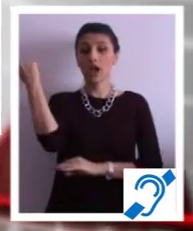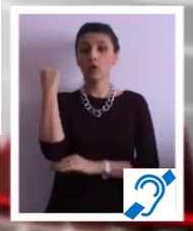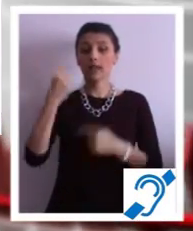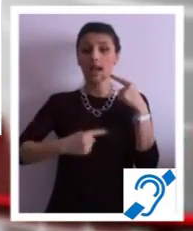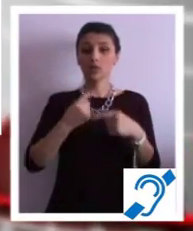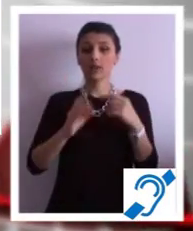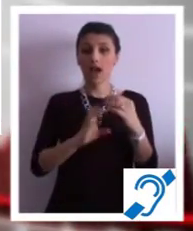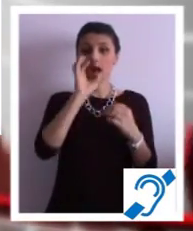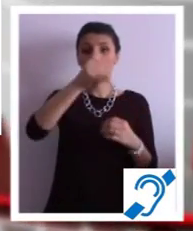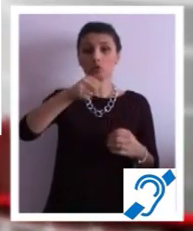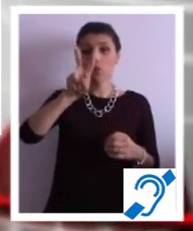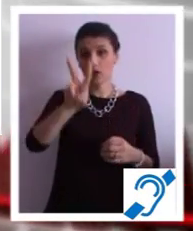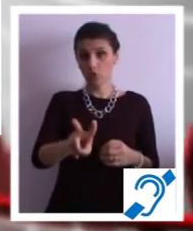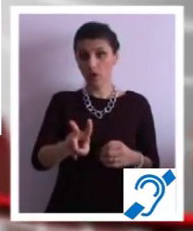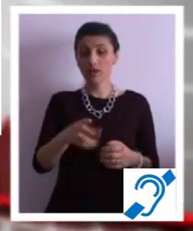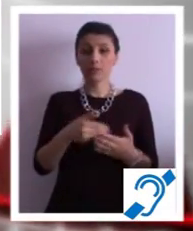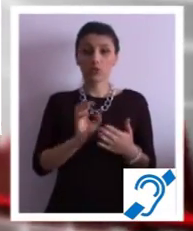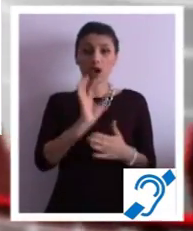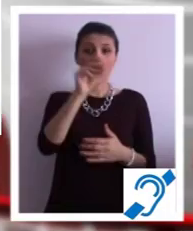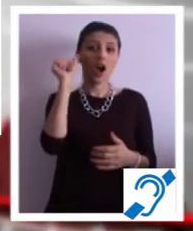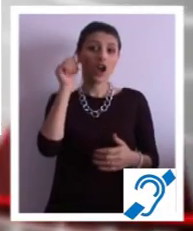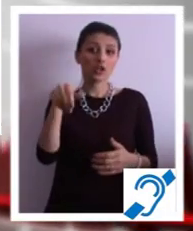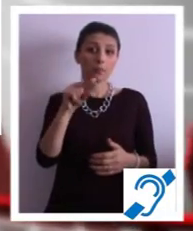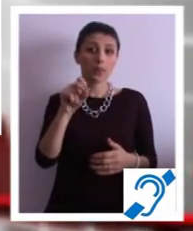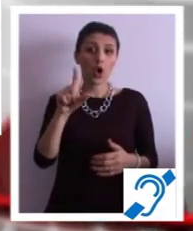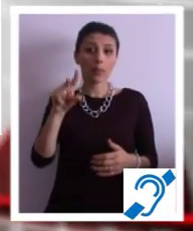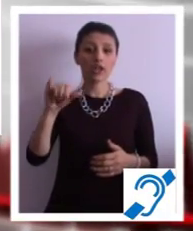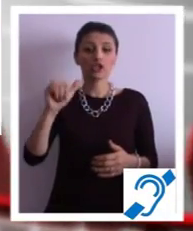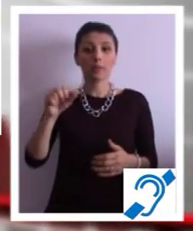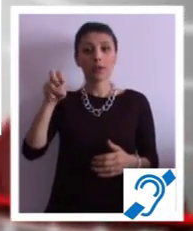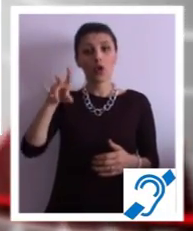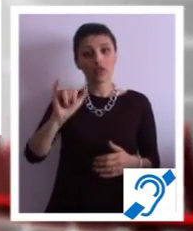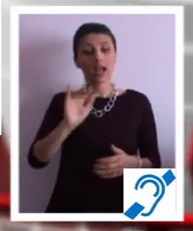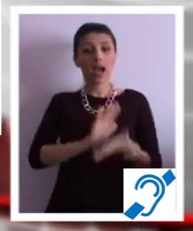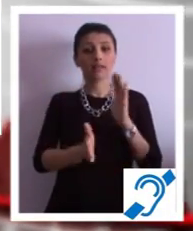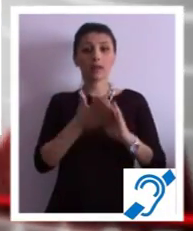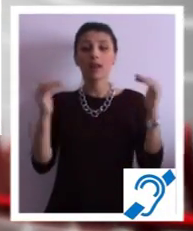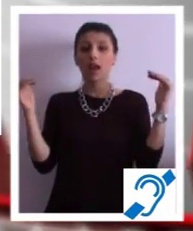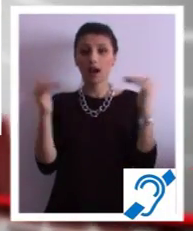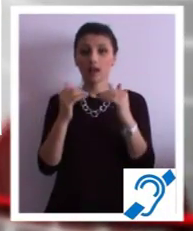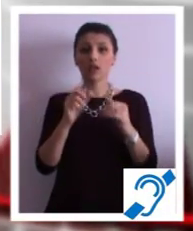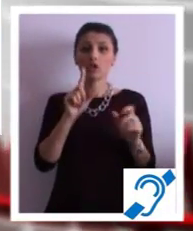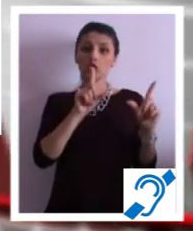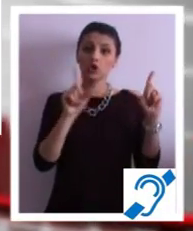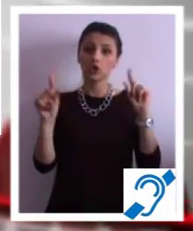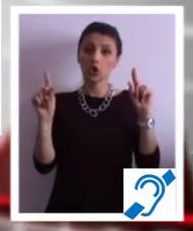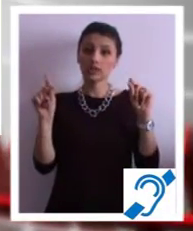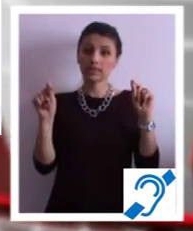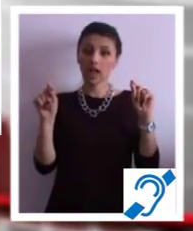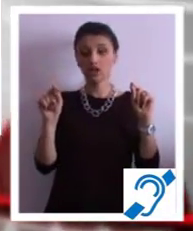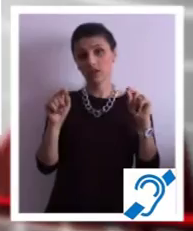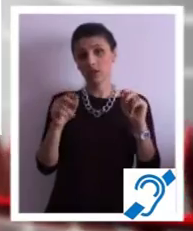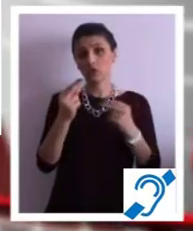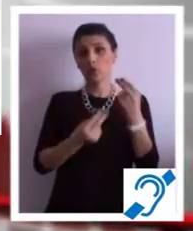campionatului național de handbal junioare 2, HC Activ CSO Plopeni și CS Dacia Mioveni au terminat la egalitate 20-20.